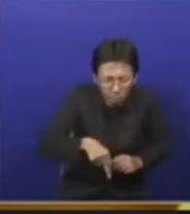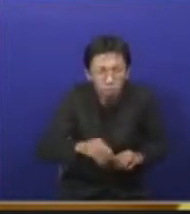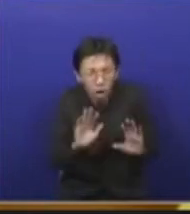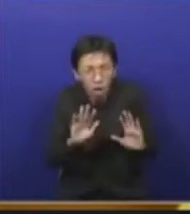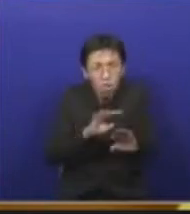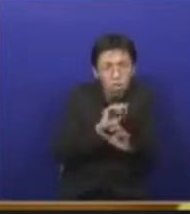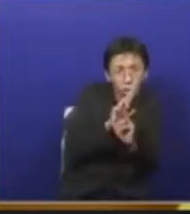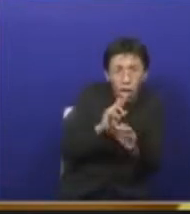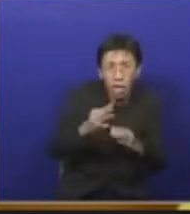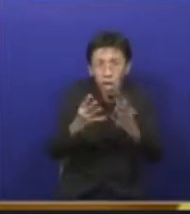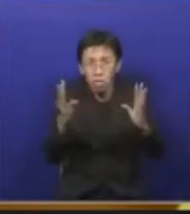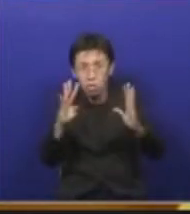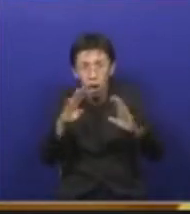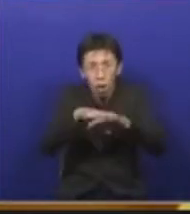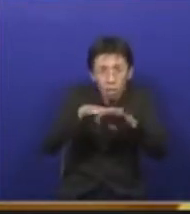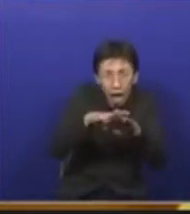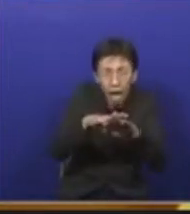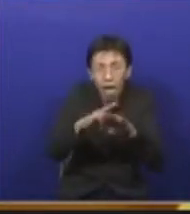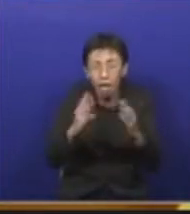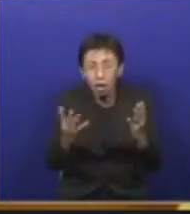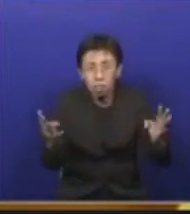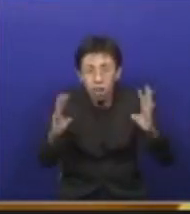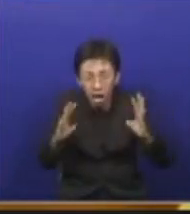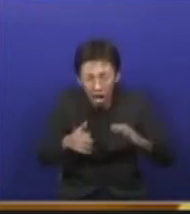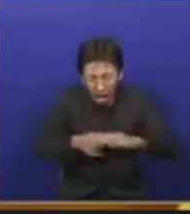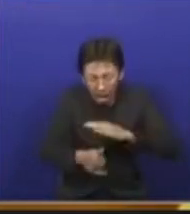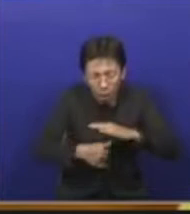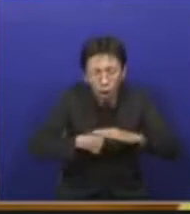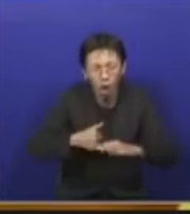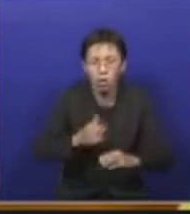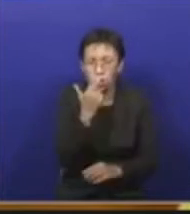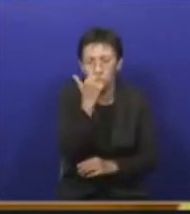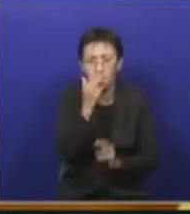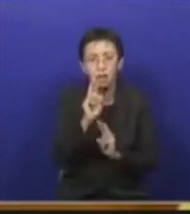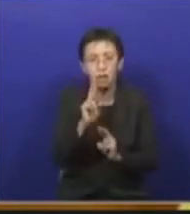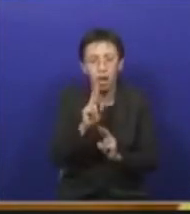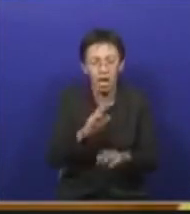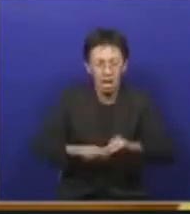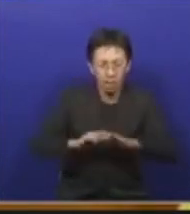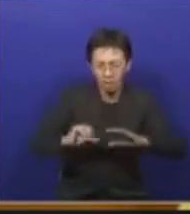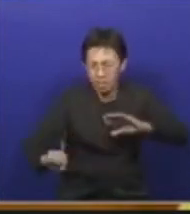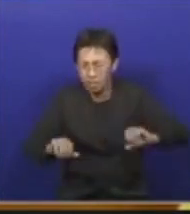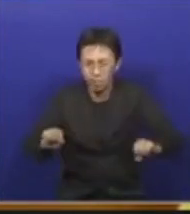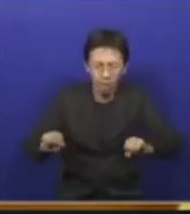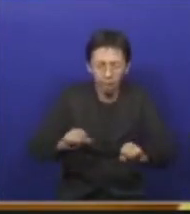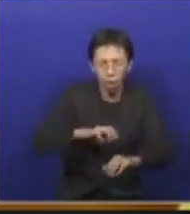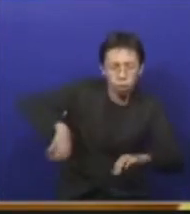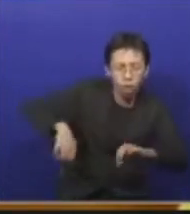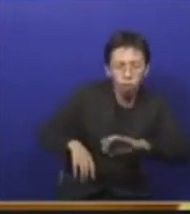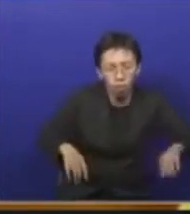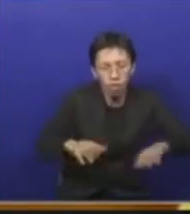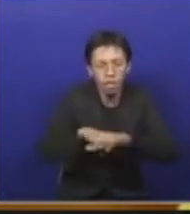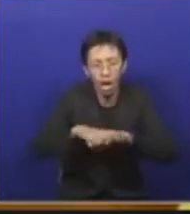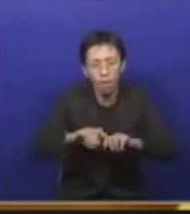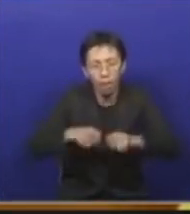ระวังไม่ให้ชนกับเสาตะข่ายหรือตอนจะผ่านเข้าออกก็ต้องคอยระวังไม่ให้มือไม้แขนขาไปเกี่ยวพันเข้ากับตะ